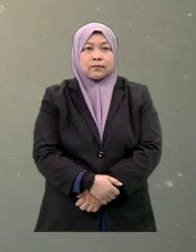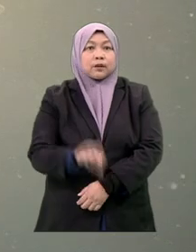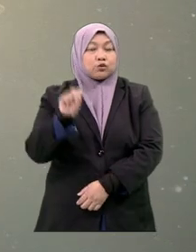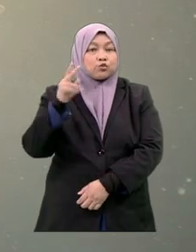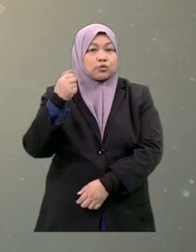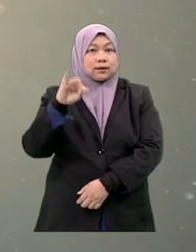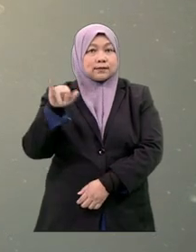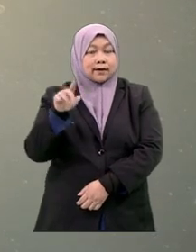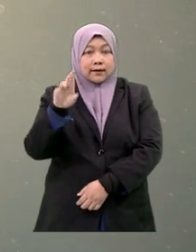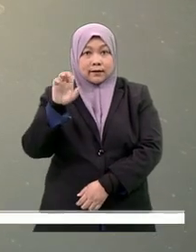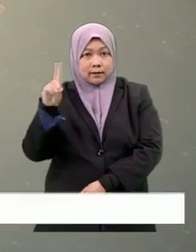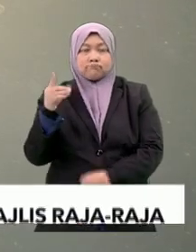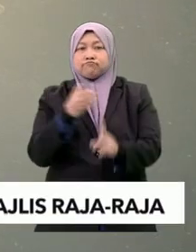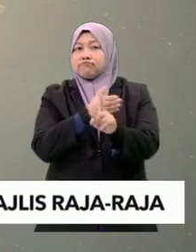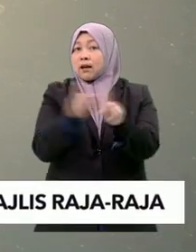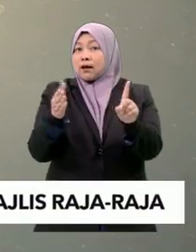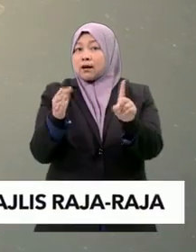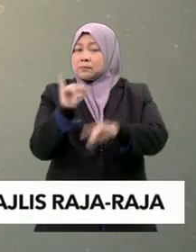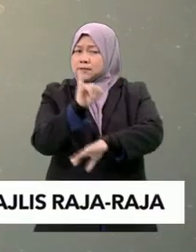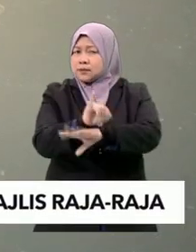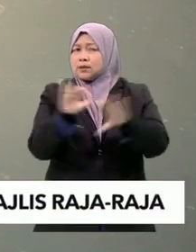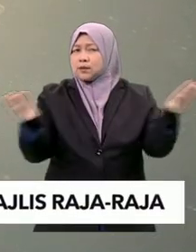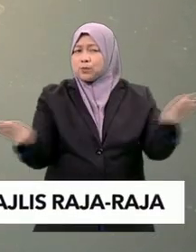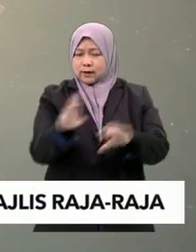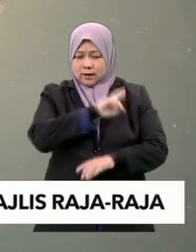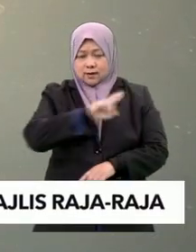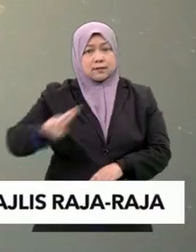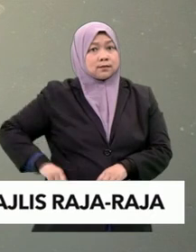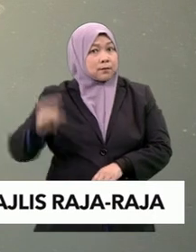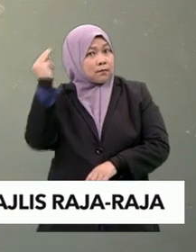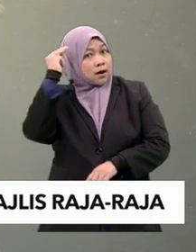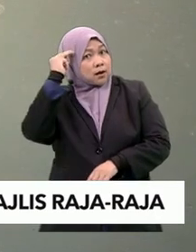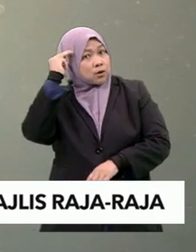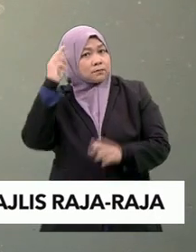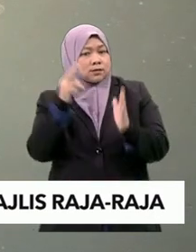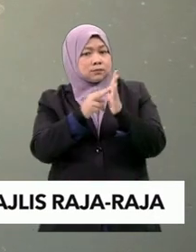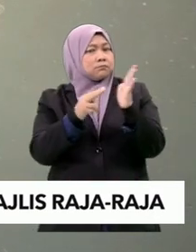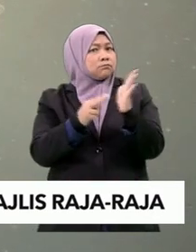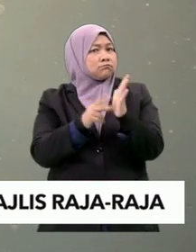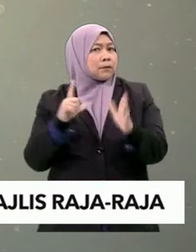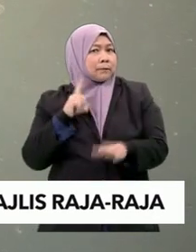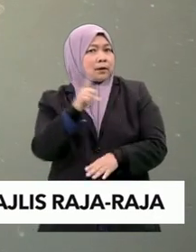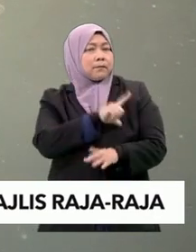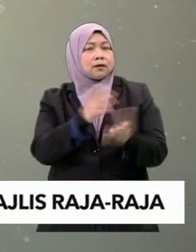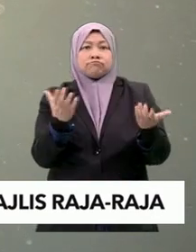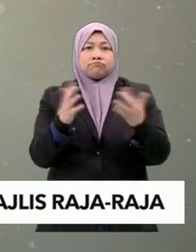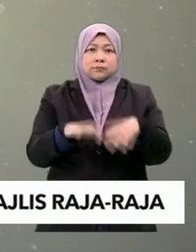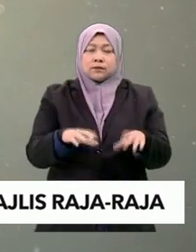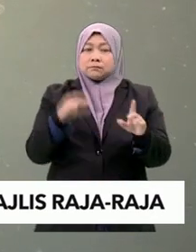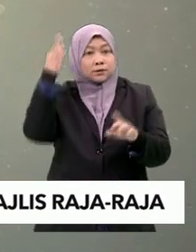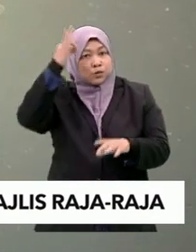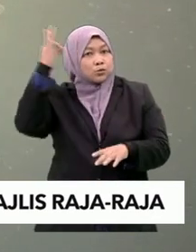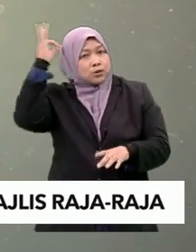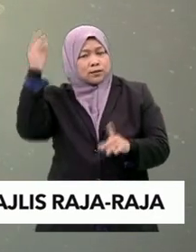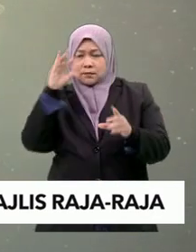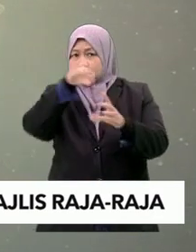suruhanjaya Rid telah melanggar perjanjian yang dibuat dengan raja-raja Melayu ketika menggubal perlembagaan persekutuan dengan enggan memasukkan Peranan